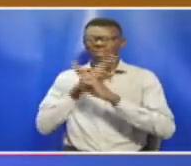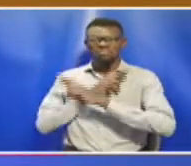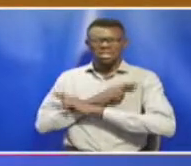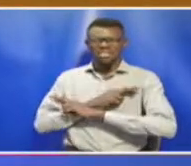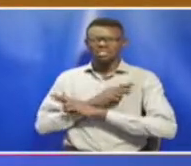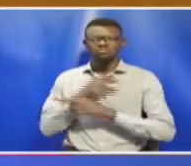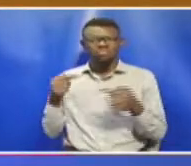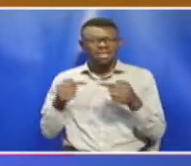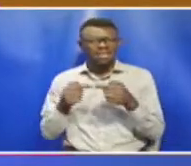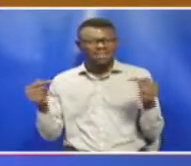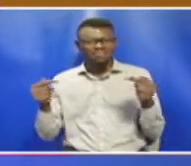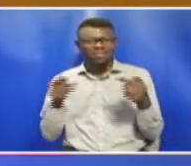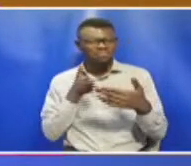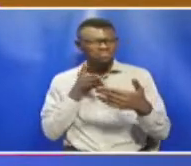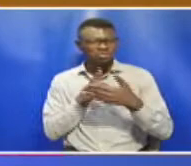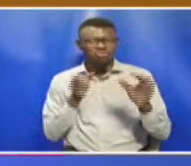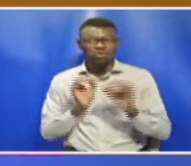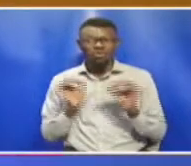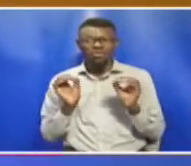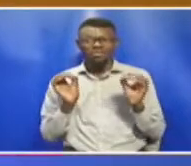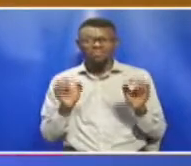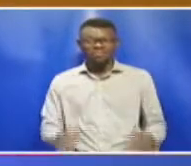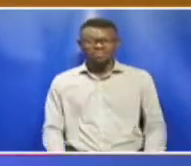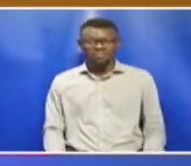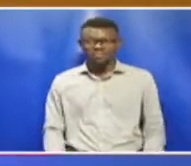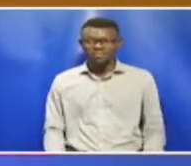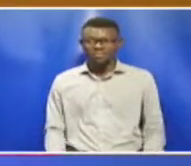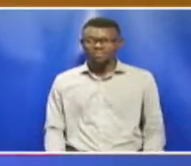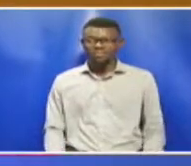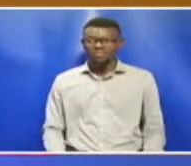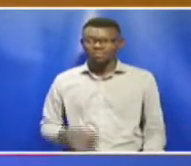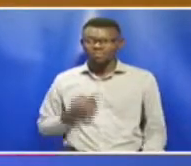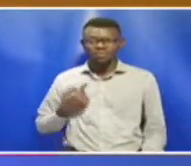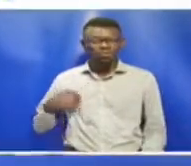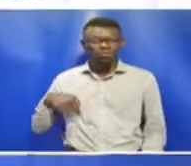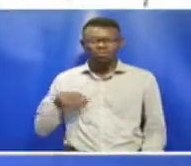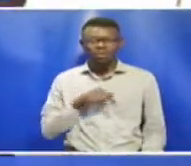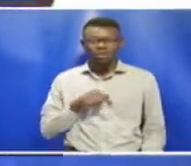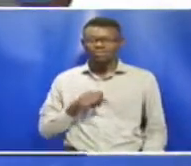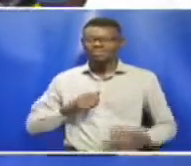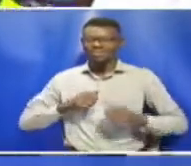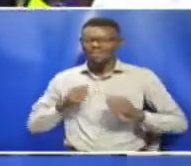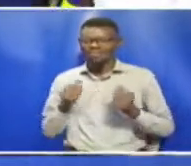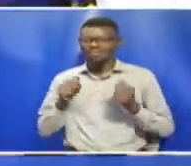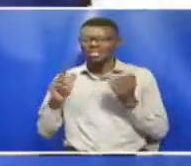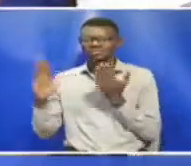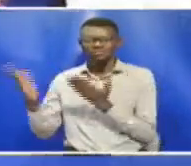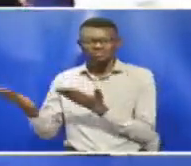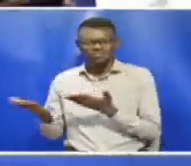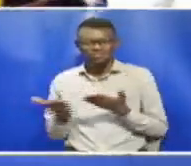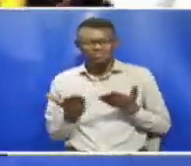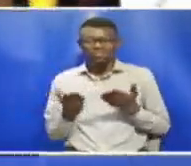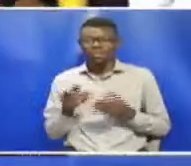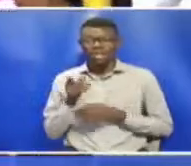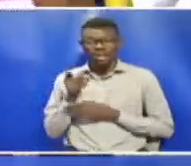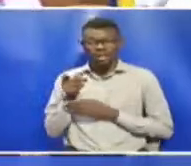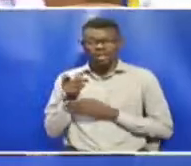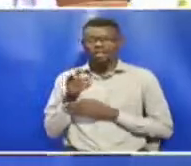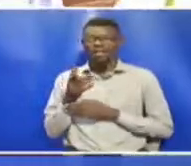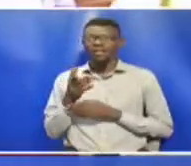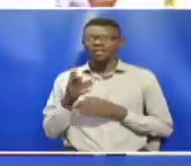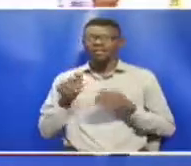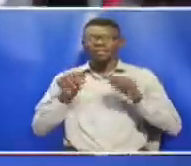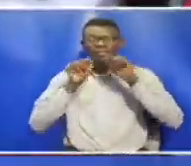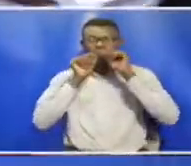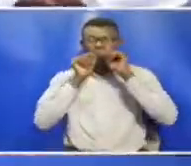adui. Mimi nimefurahi kwa makaribisho yenu. Kilichofuata, askofu Anyolo akatoa